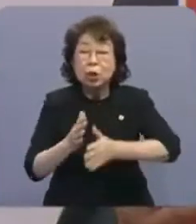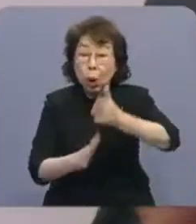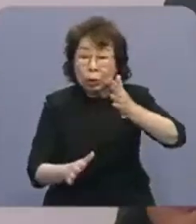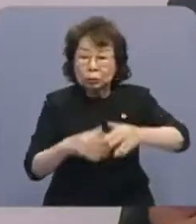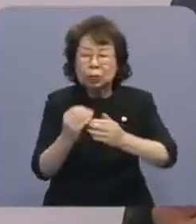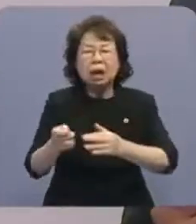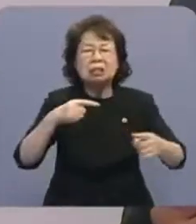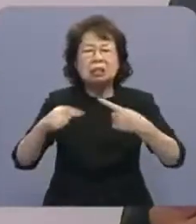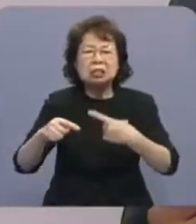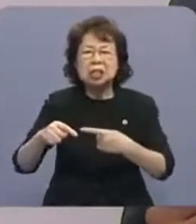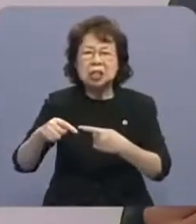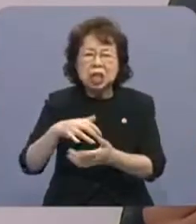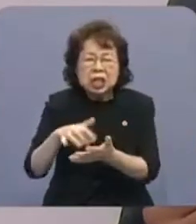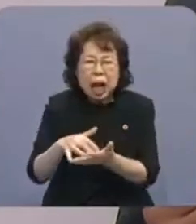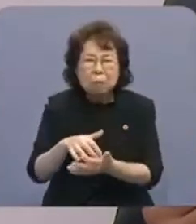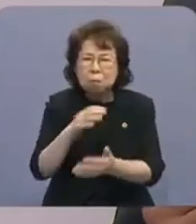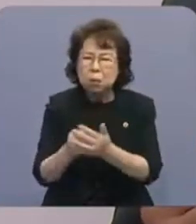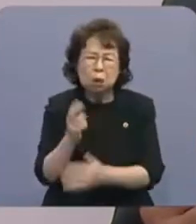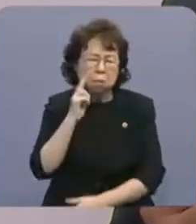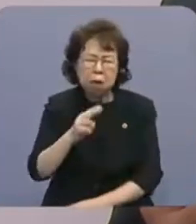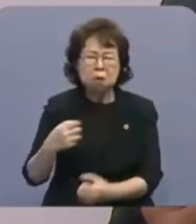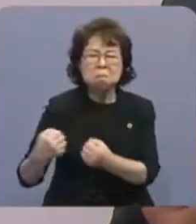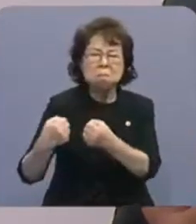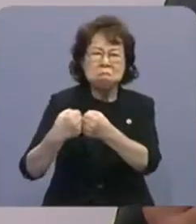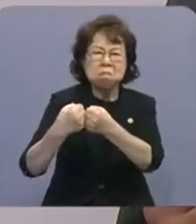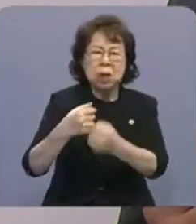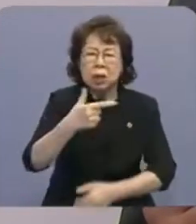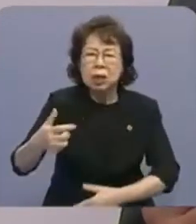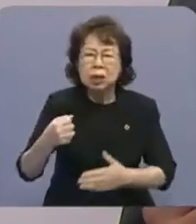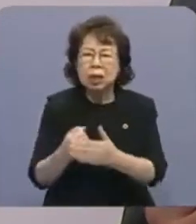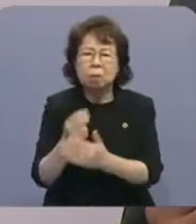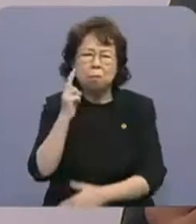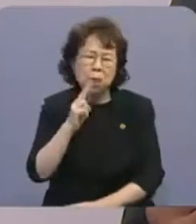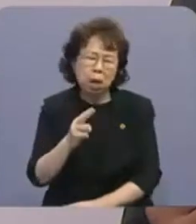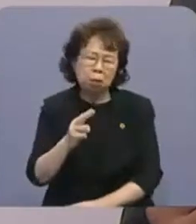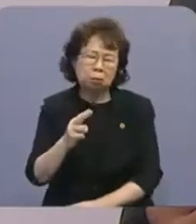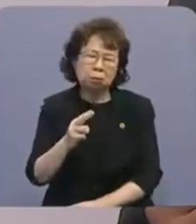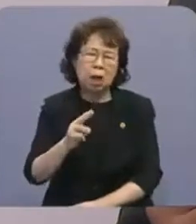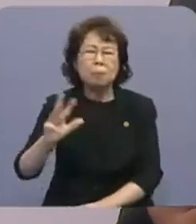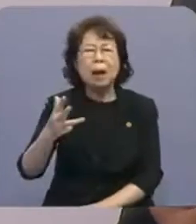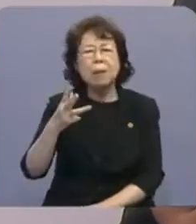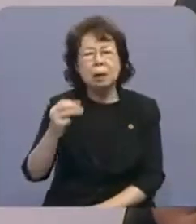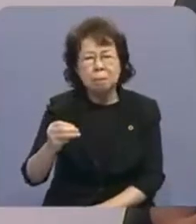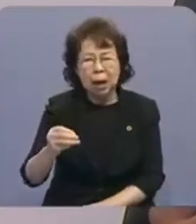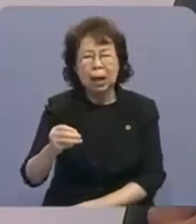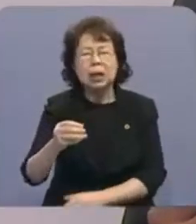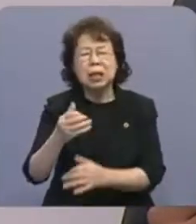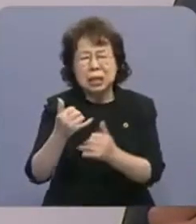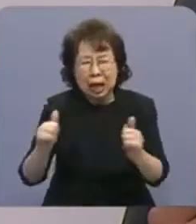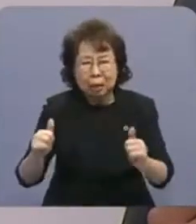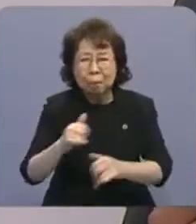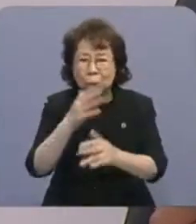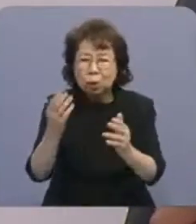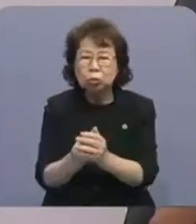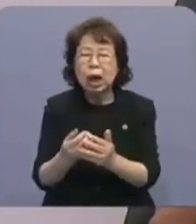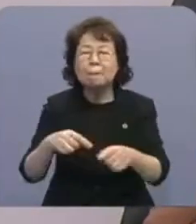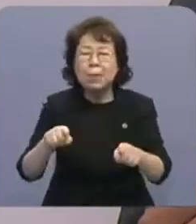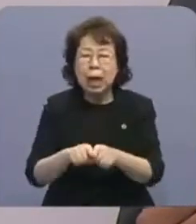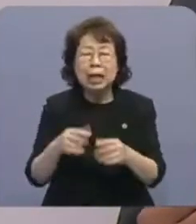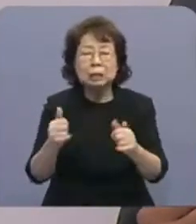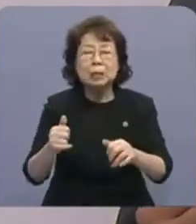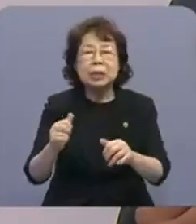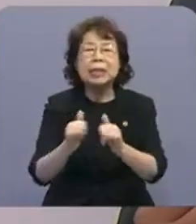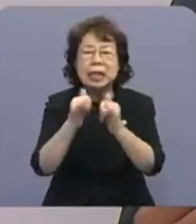정치 셈법과 지역의 주도권 싸움으로 무산 위기에 놓인 것에 대해 800만 불경 시도민과